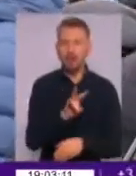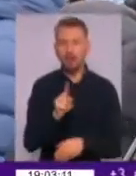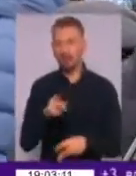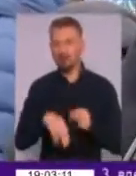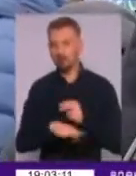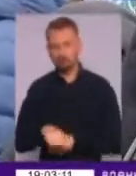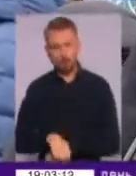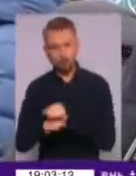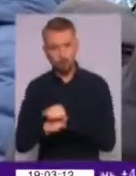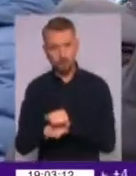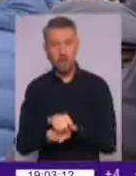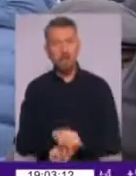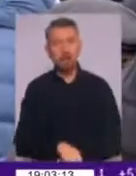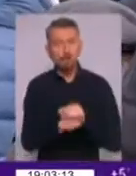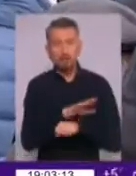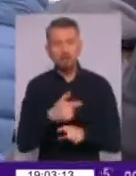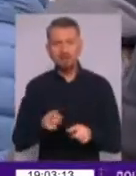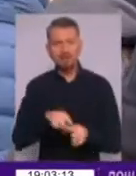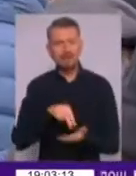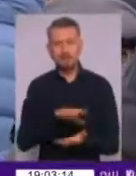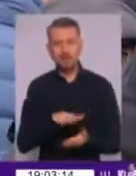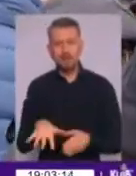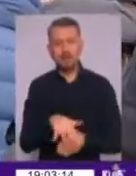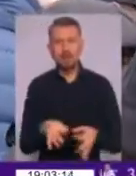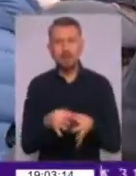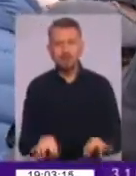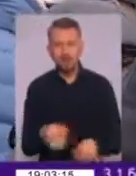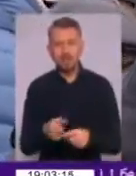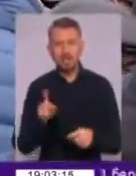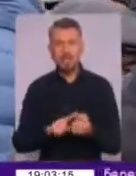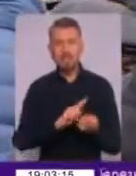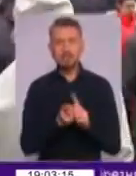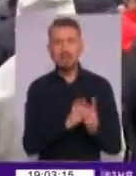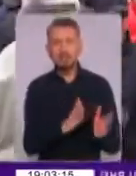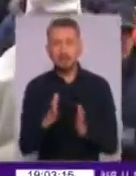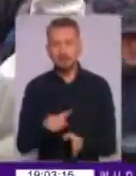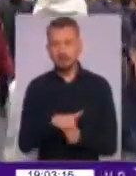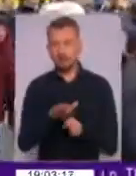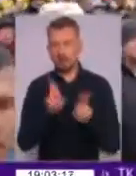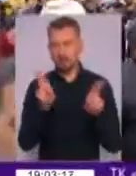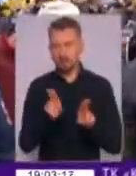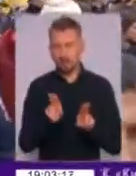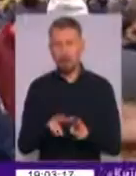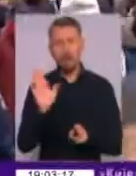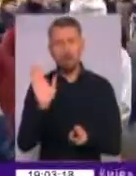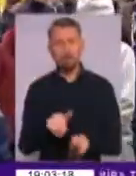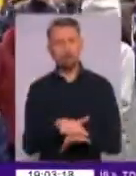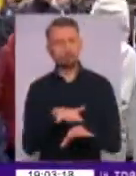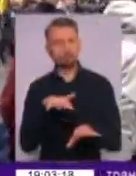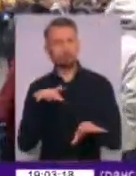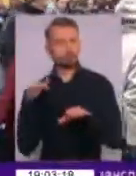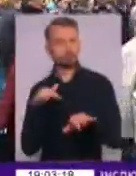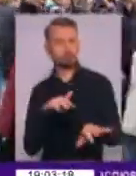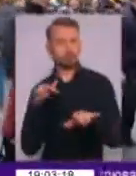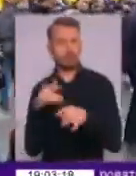революція – це не стояння на Майдані, революція – це є зміна системи, це є реалізація певних принципів. А далі величезною колоною та з різними